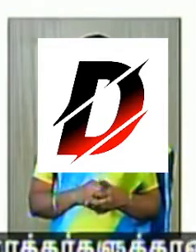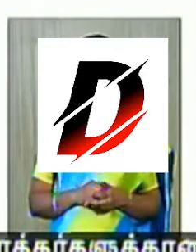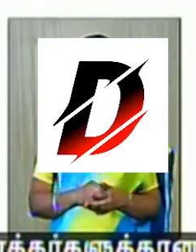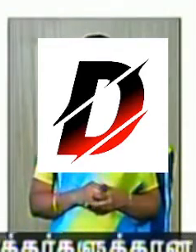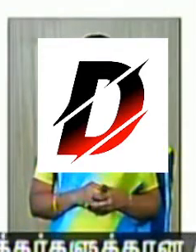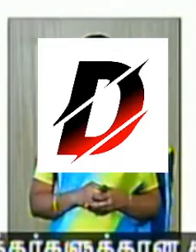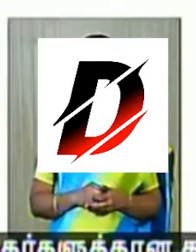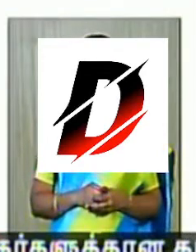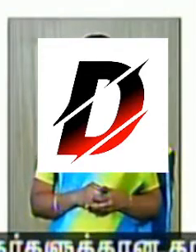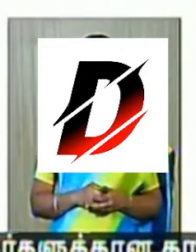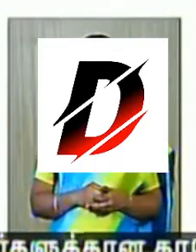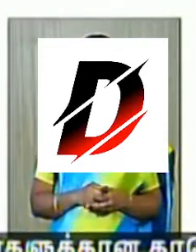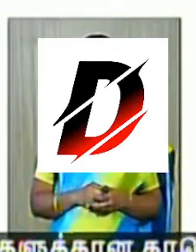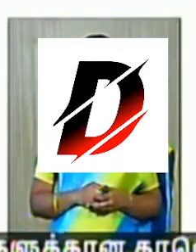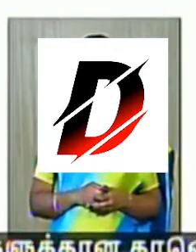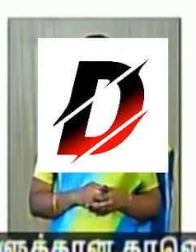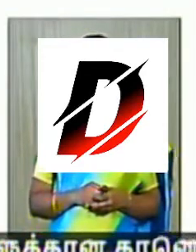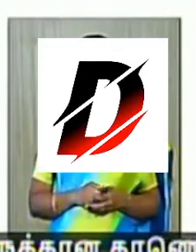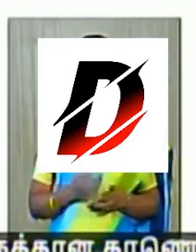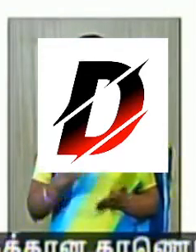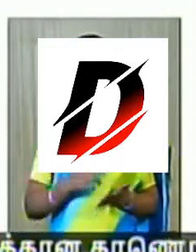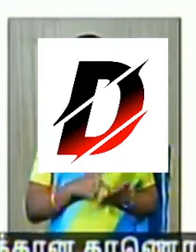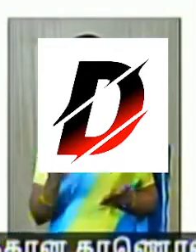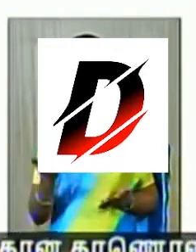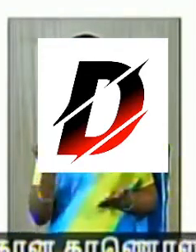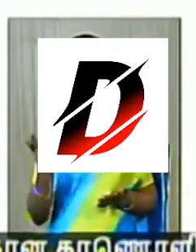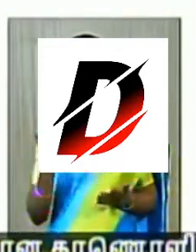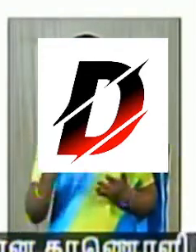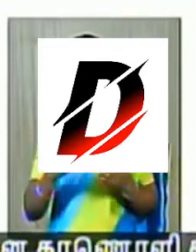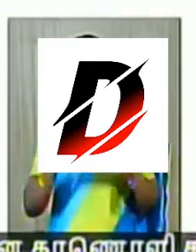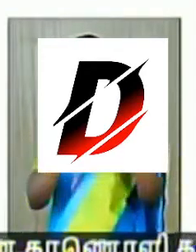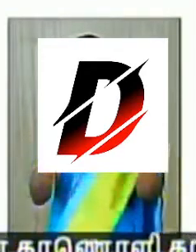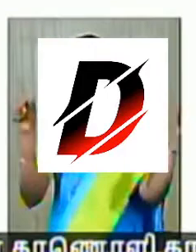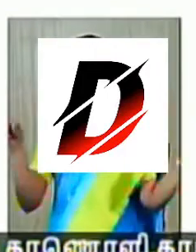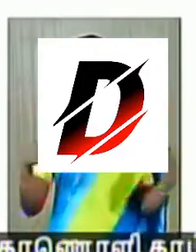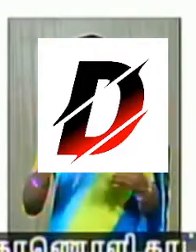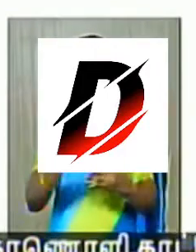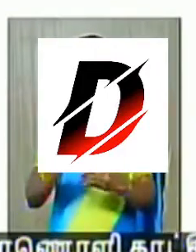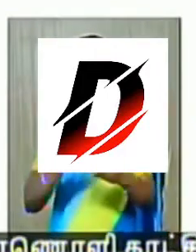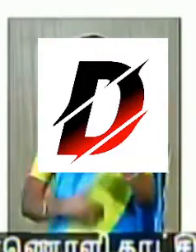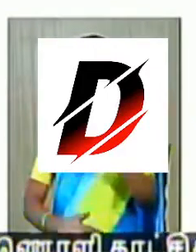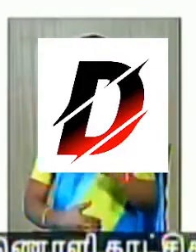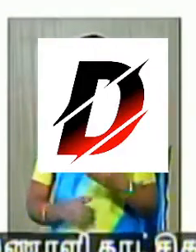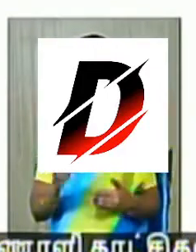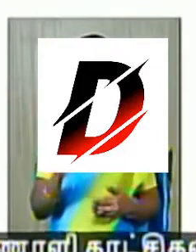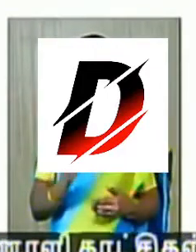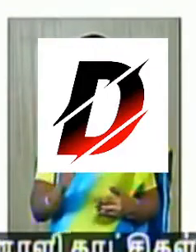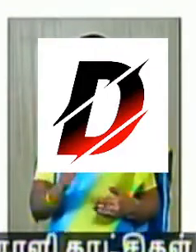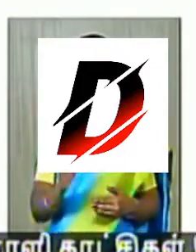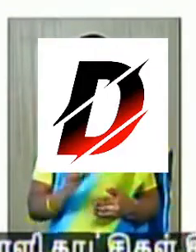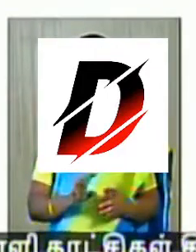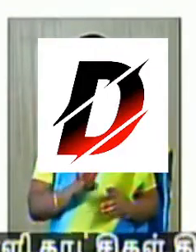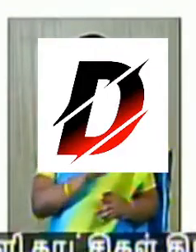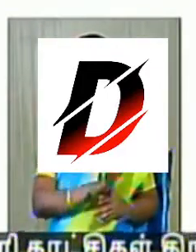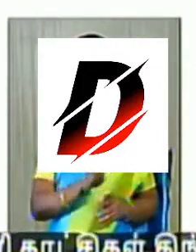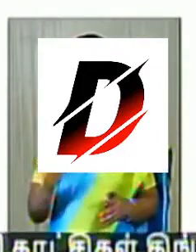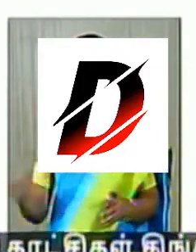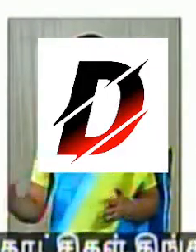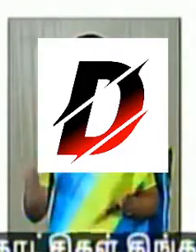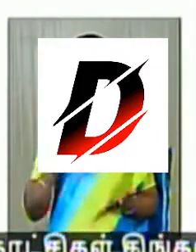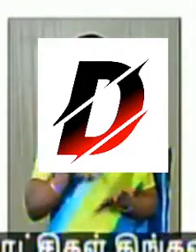4 மற்றும் 5க்கு இடையே 0-ஐ எழுத வேண்டும் எங்க அட்டவணைக்கு கீழே எழுதியாச்சா இப்போ நாம என்ன